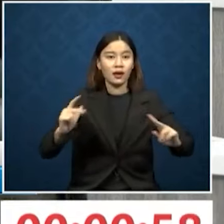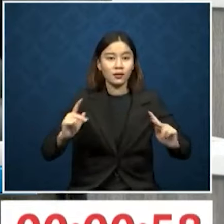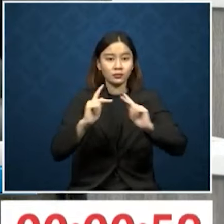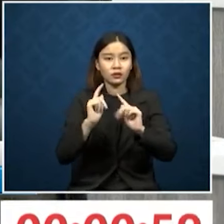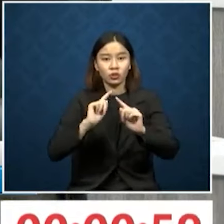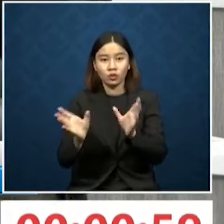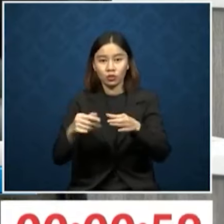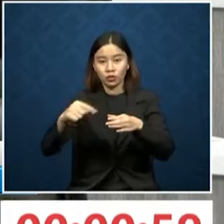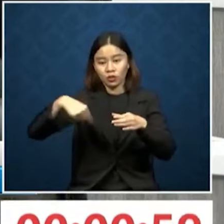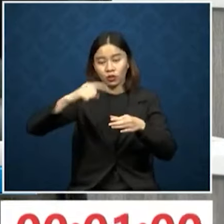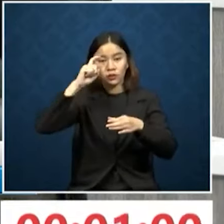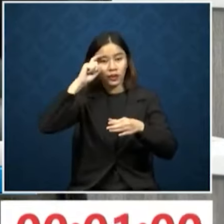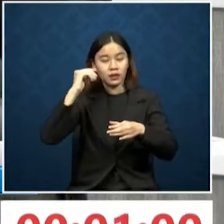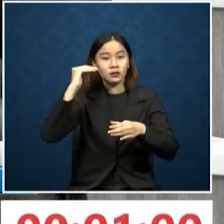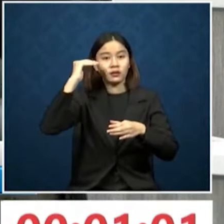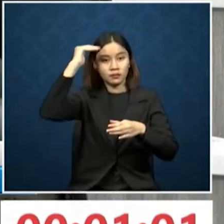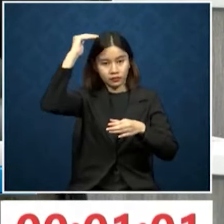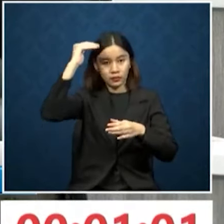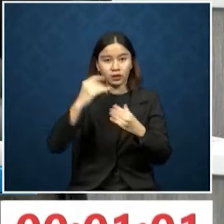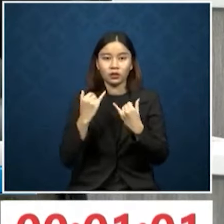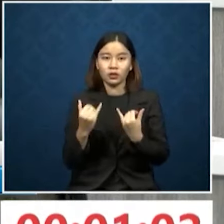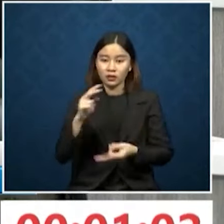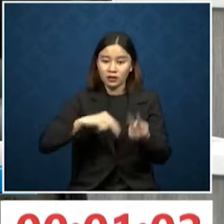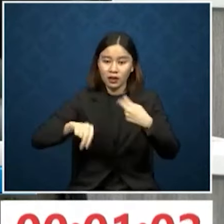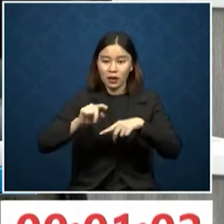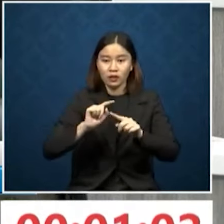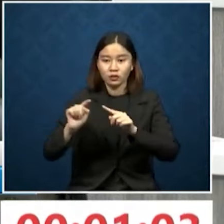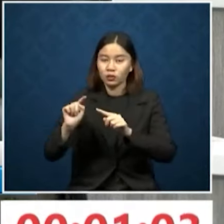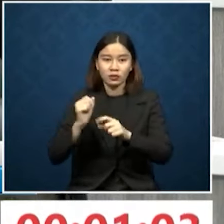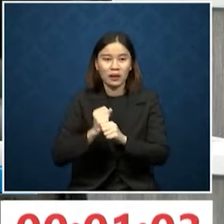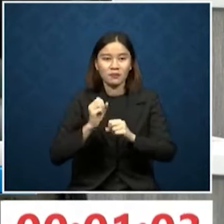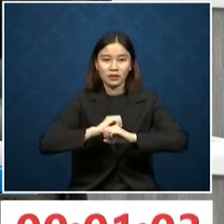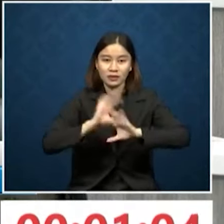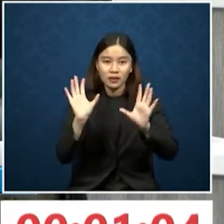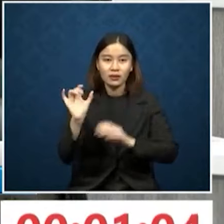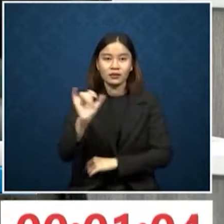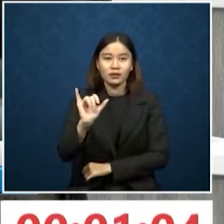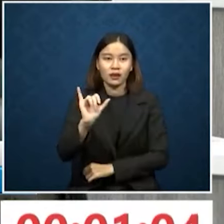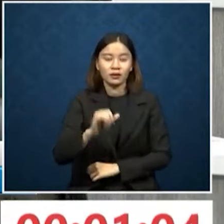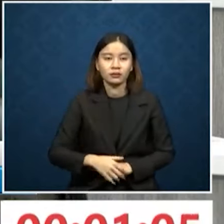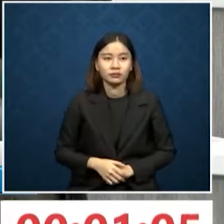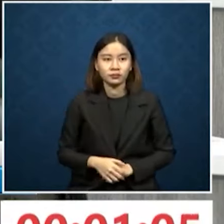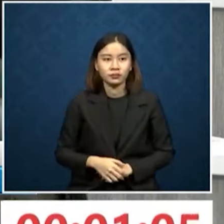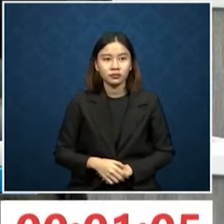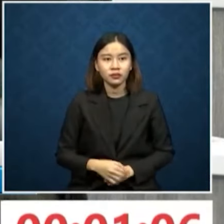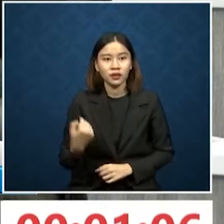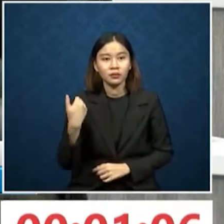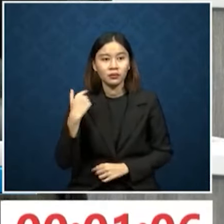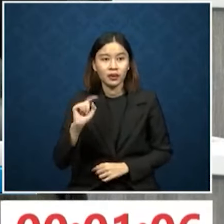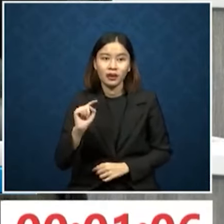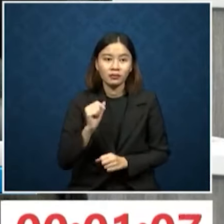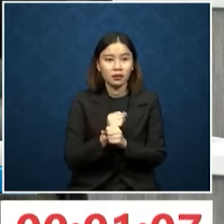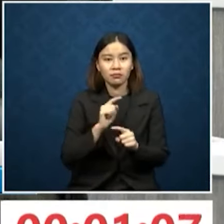ลชุดของคุณเศรษฐากลับยังหาอะไรที่เป็นชิ้นเป็นอันไม่พบนอกจากเต้นแร้งเต้นก